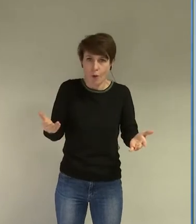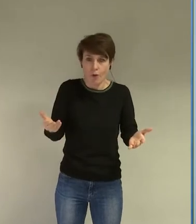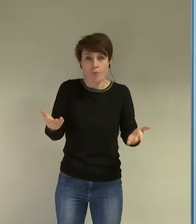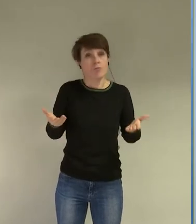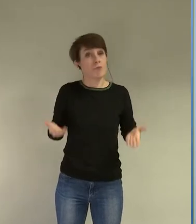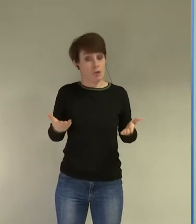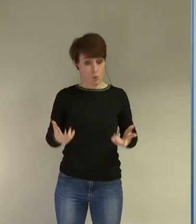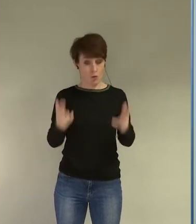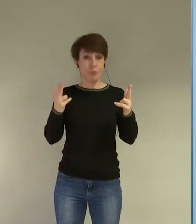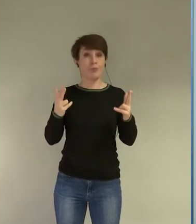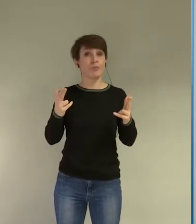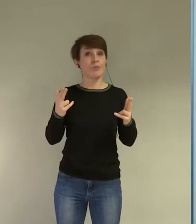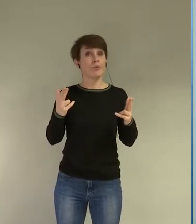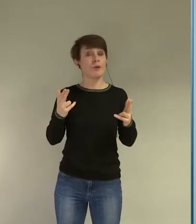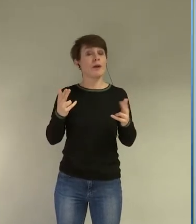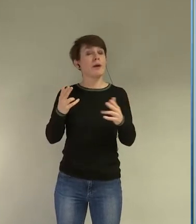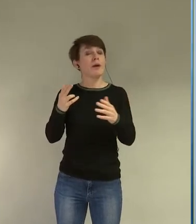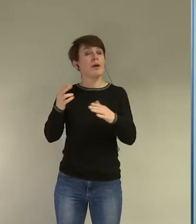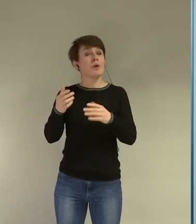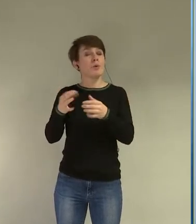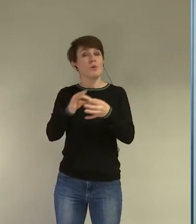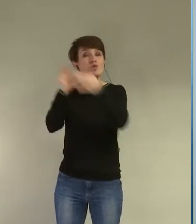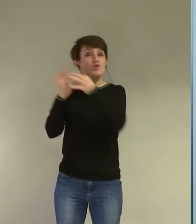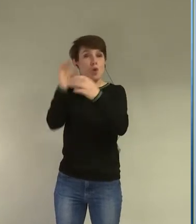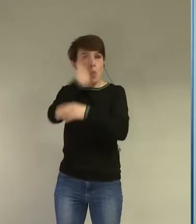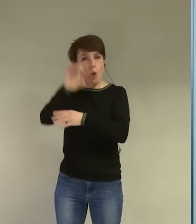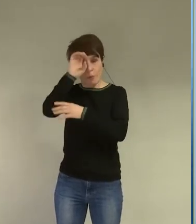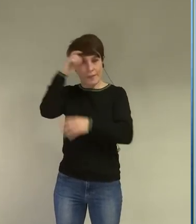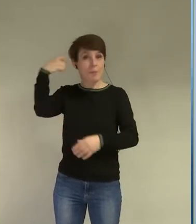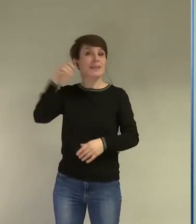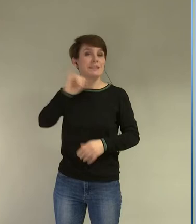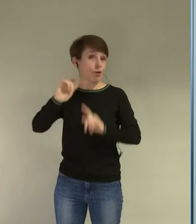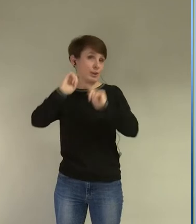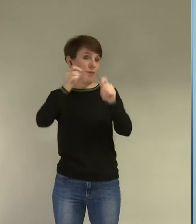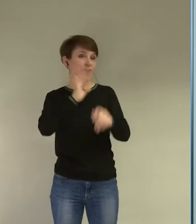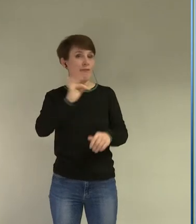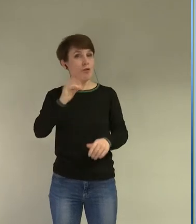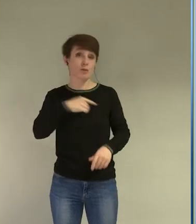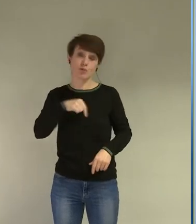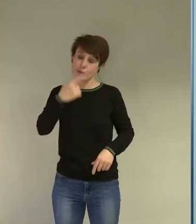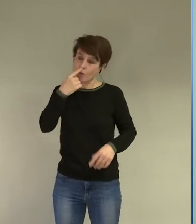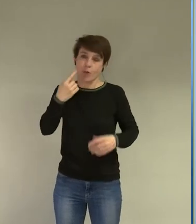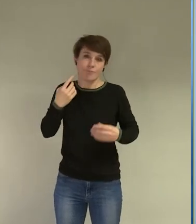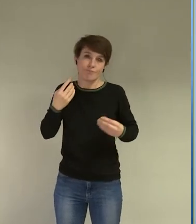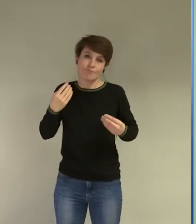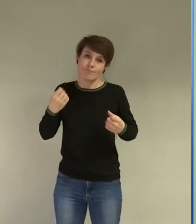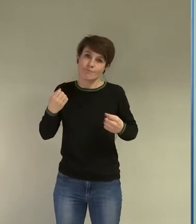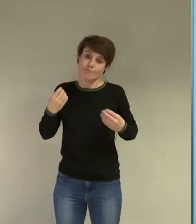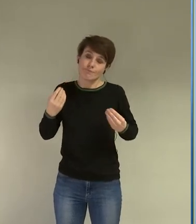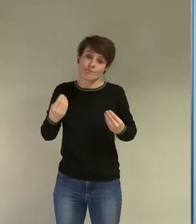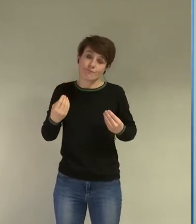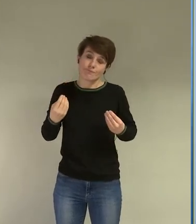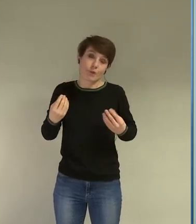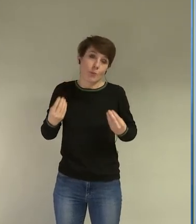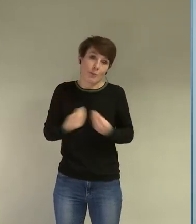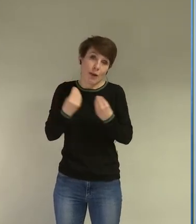française de l'union européenne même si nous déplorons qu'elle ait été maintenu dans ce calendrier au milieu des échéances